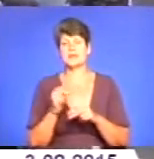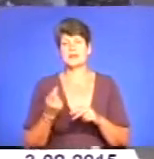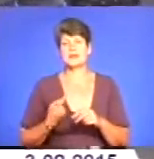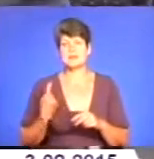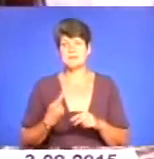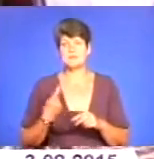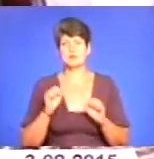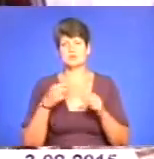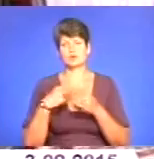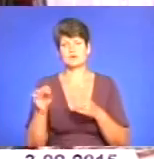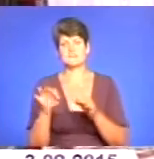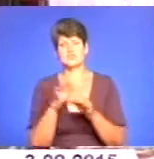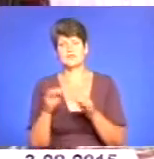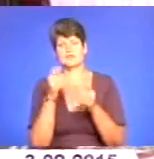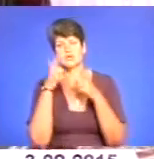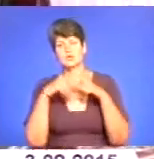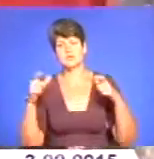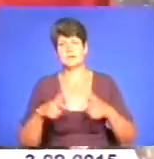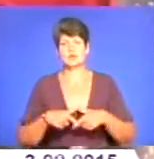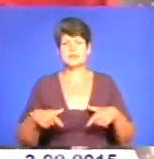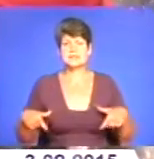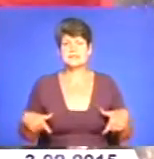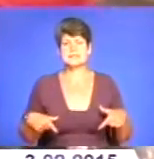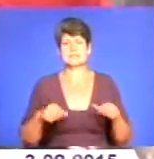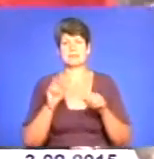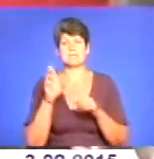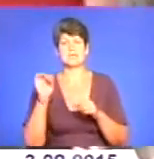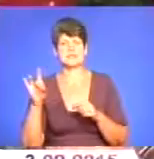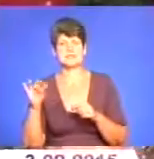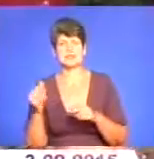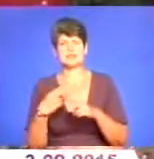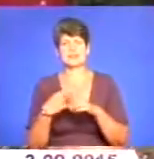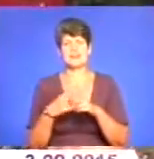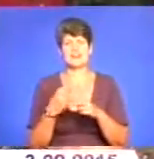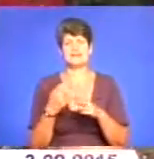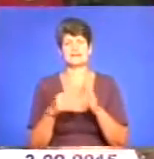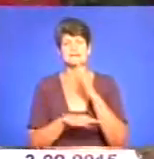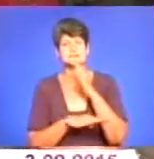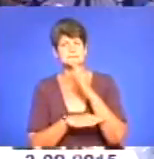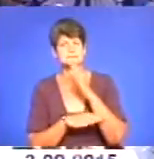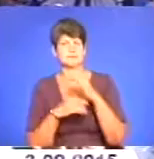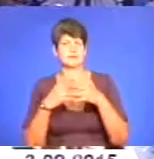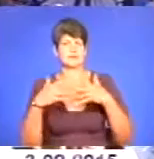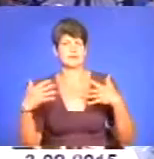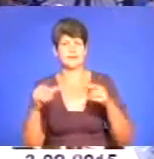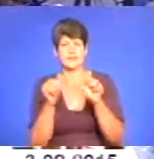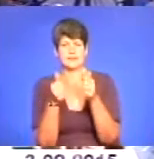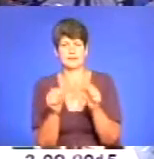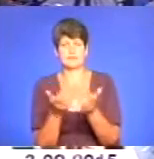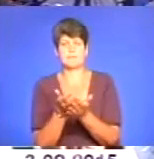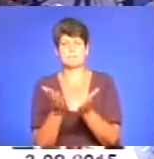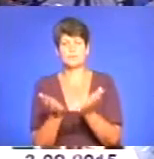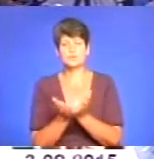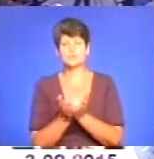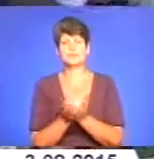придбати вишиванки, рушники, ткані пояси, прикраси з бісеру, дерев'яні та металеві вироби і глиняний посуд. Лемківську ж пісню